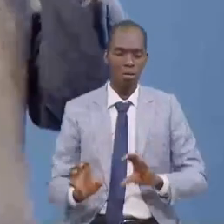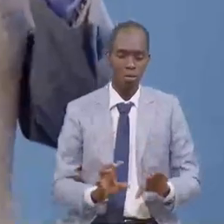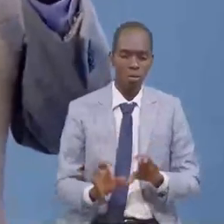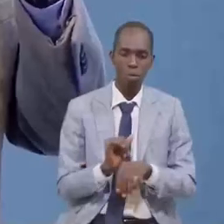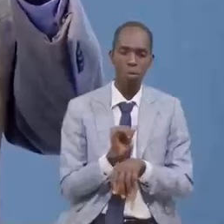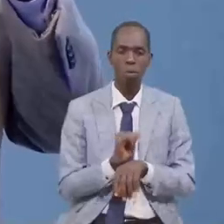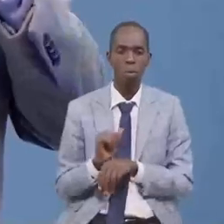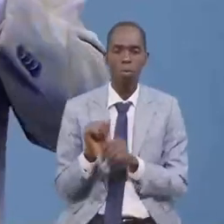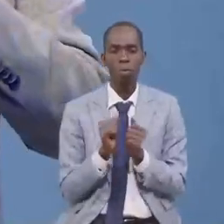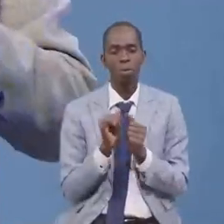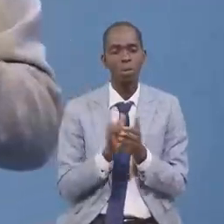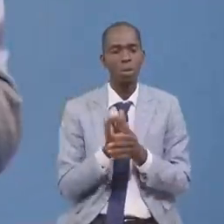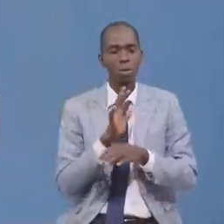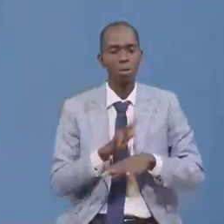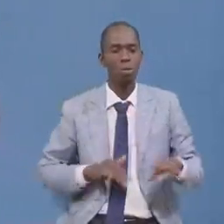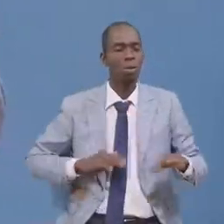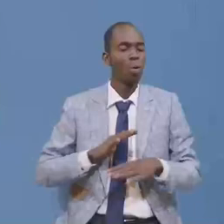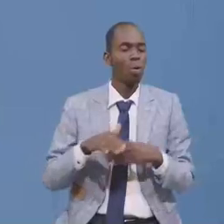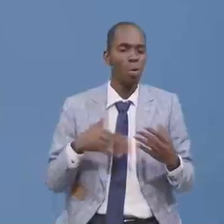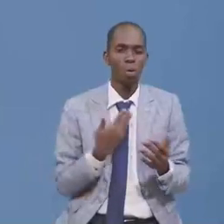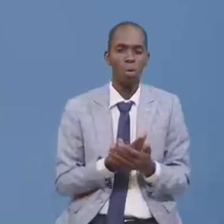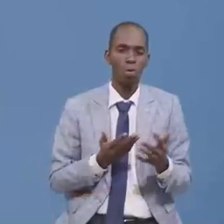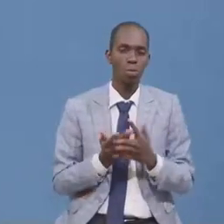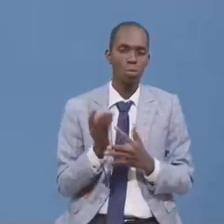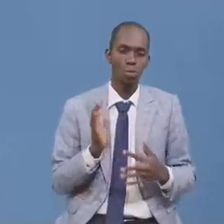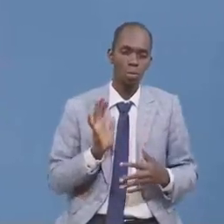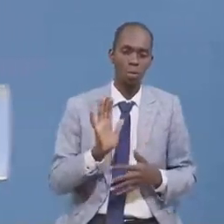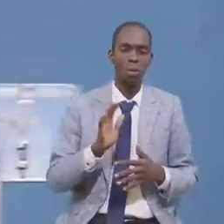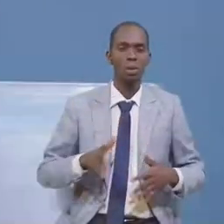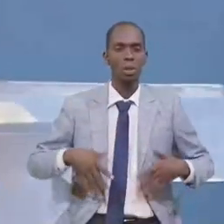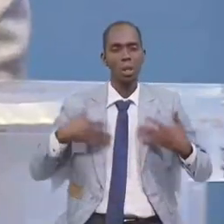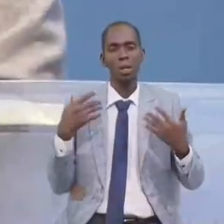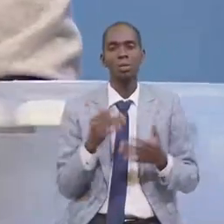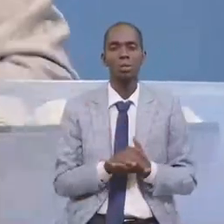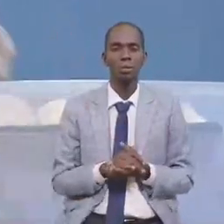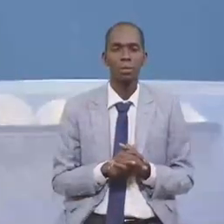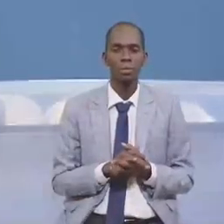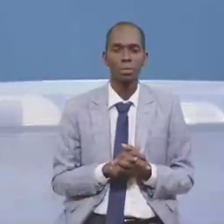Et l'apôtre Paul, donc, aussi a été appelé. Et il a élevé, exalté cet appel toute sa vie.